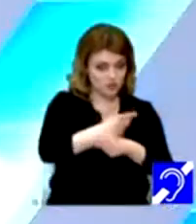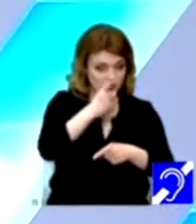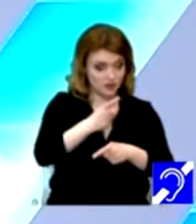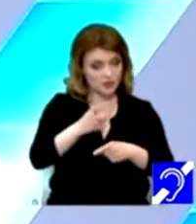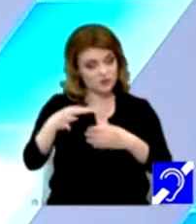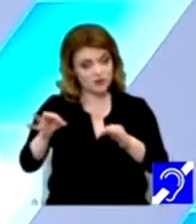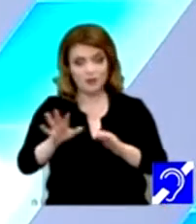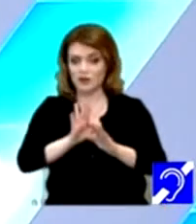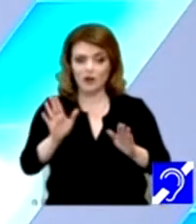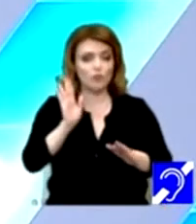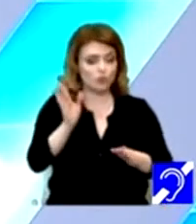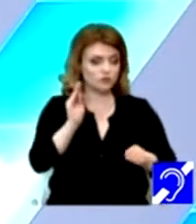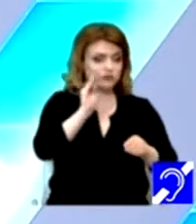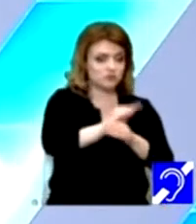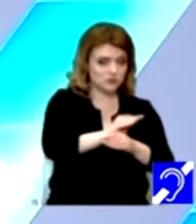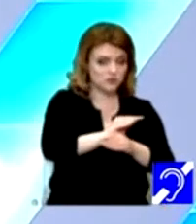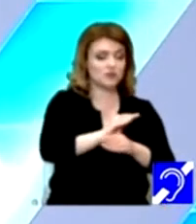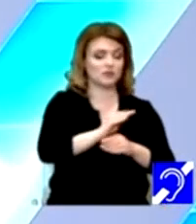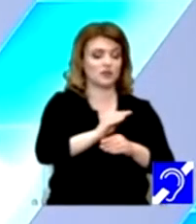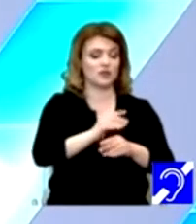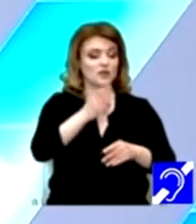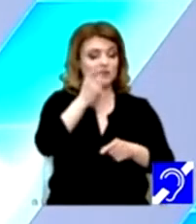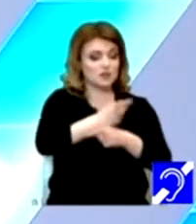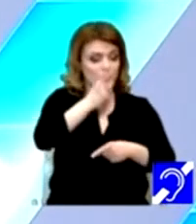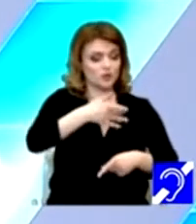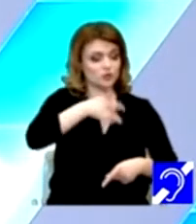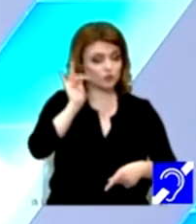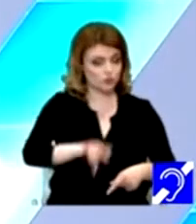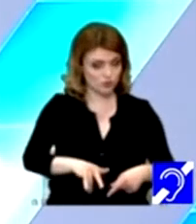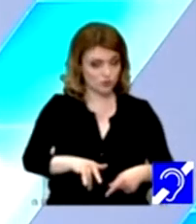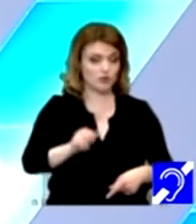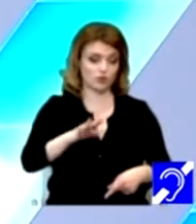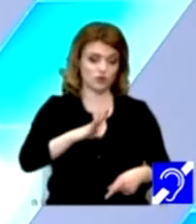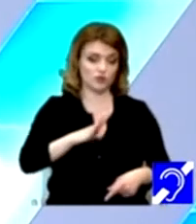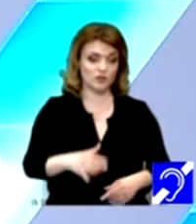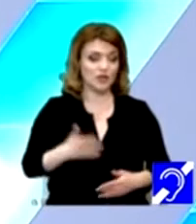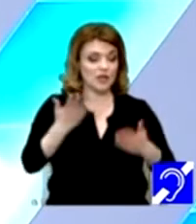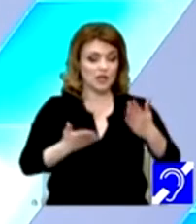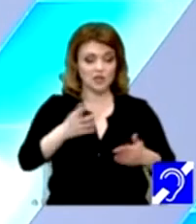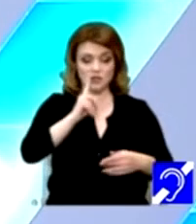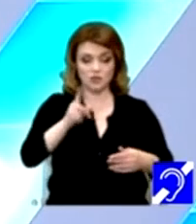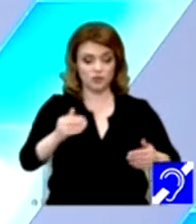dure, deoarece, cum am zis, a fost decizia de a fi niște restricții fără afectare